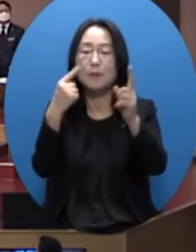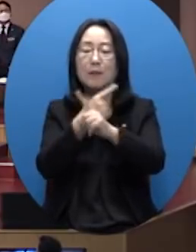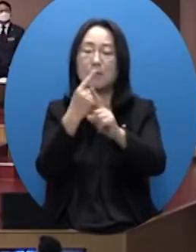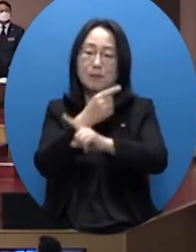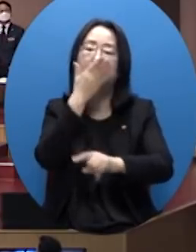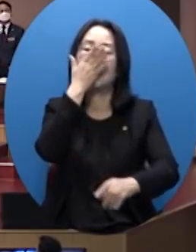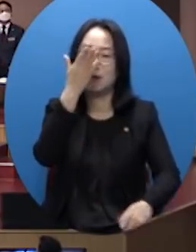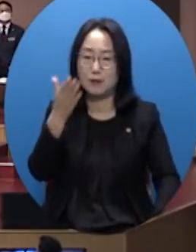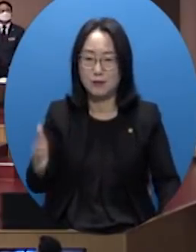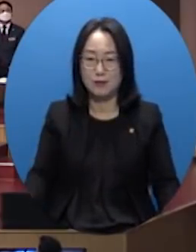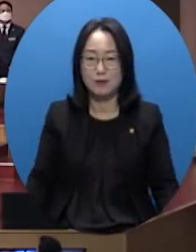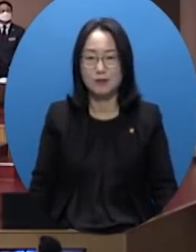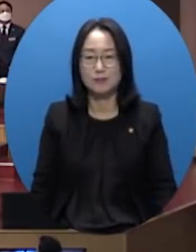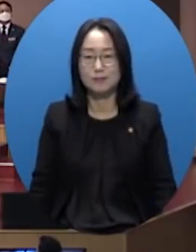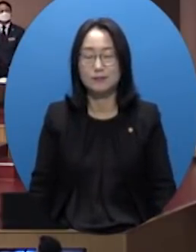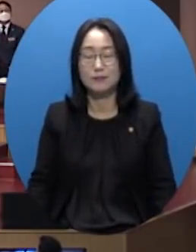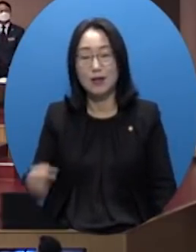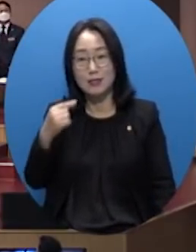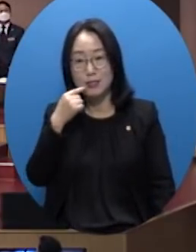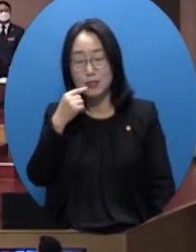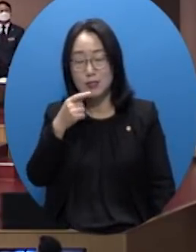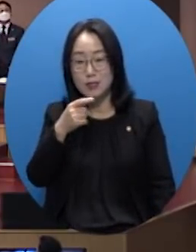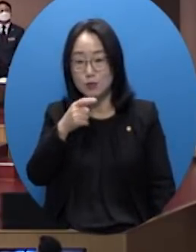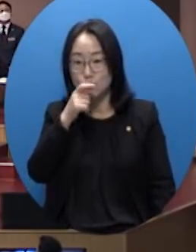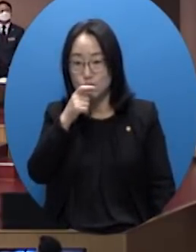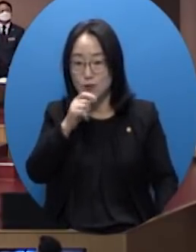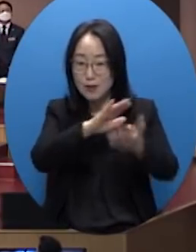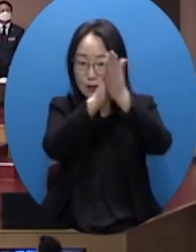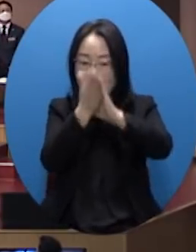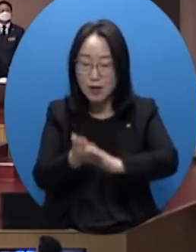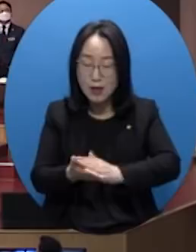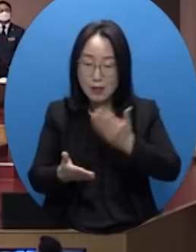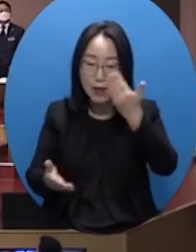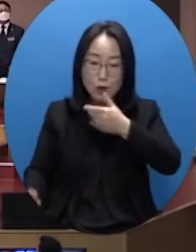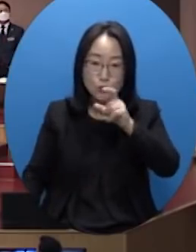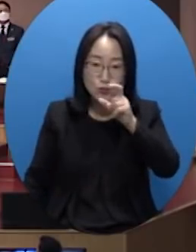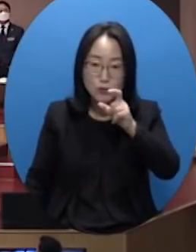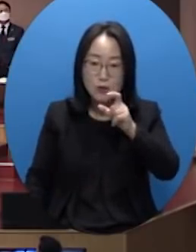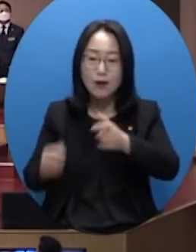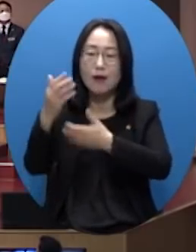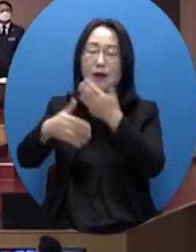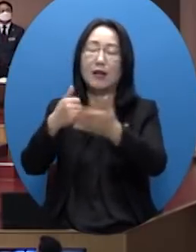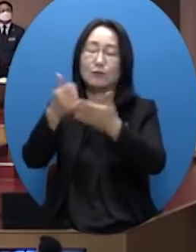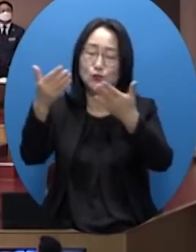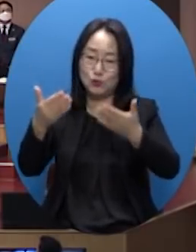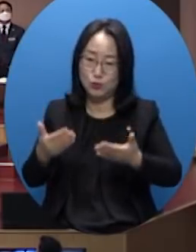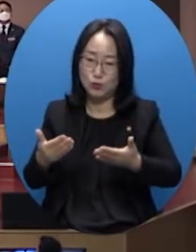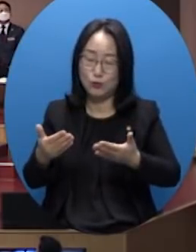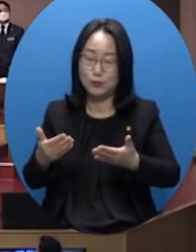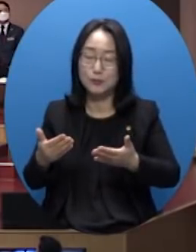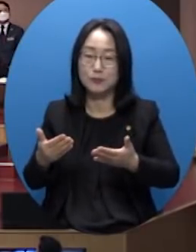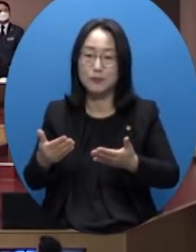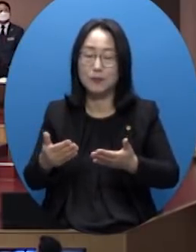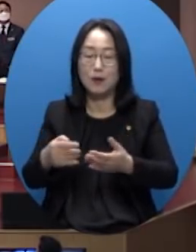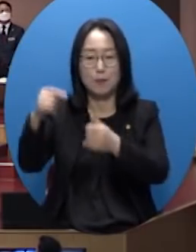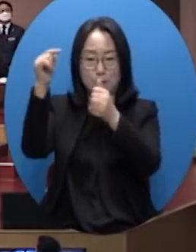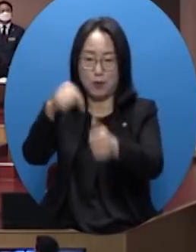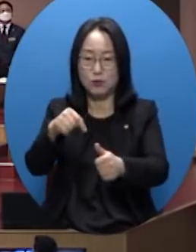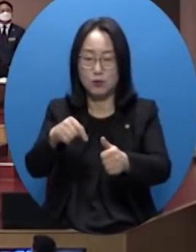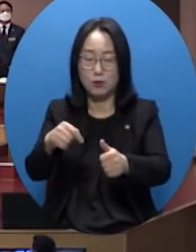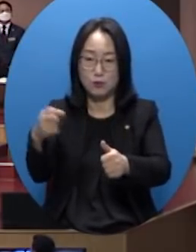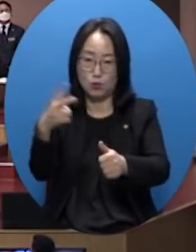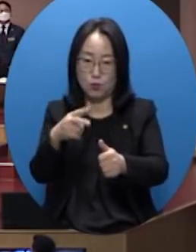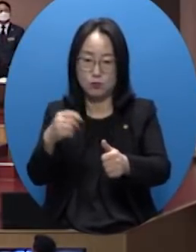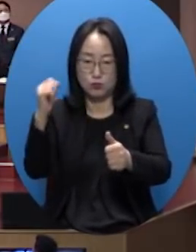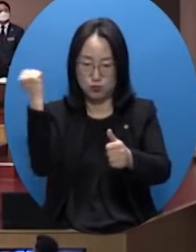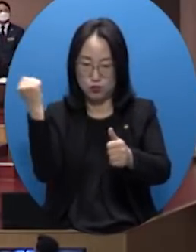것입니다 20 를 단물로 받고 있으나 하나님께서 이제 이후로 한 말씀에 순종하는 삶을 살 것을 말씀하셨습니다